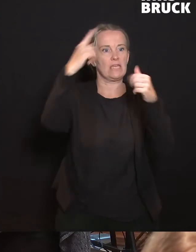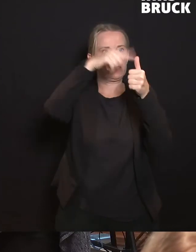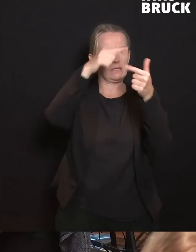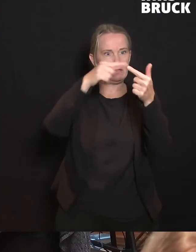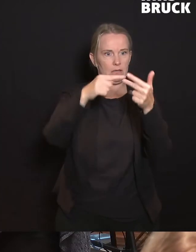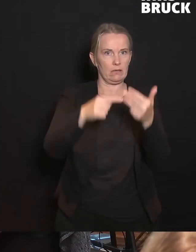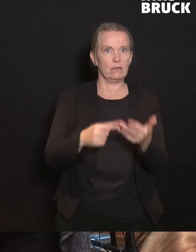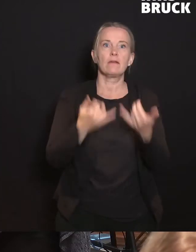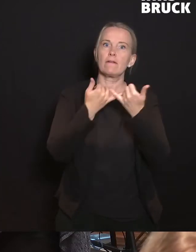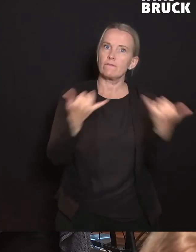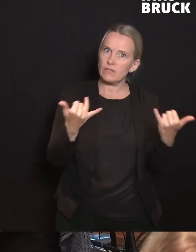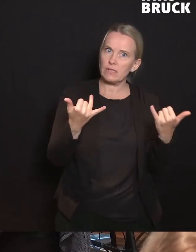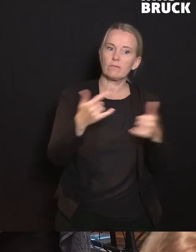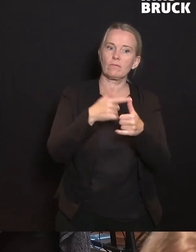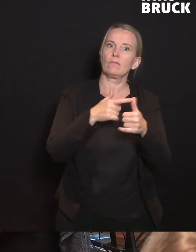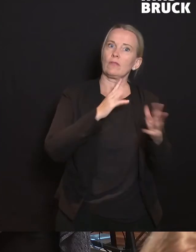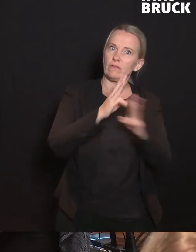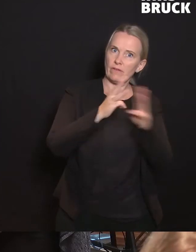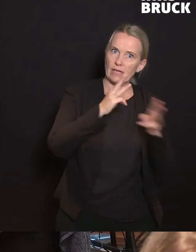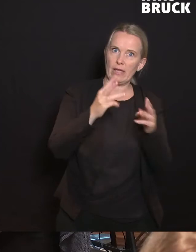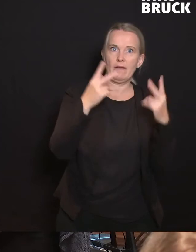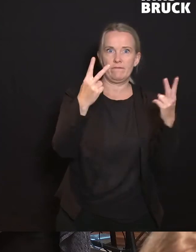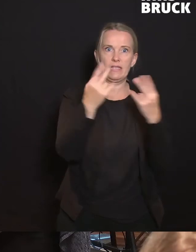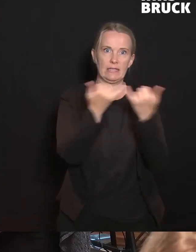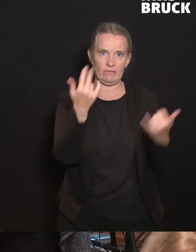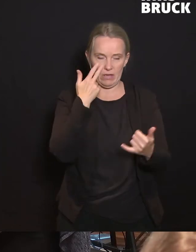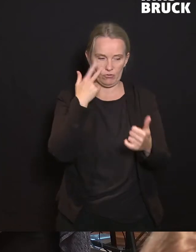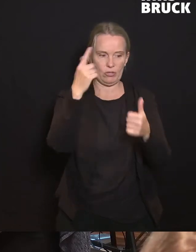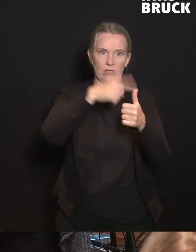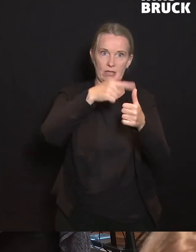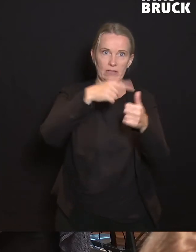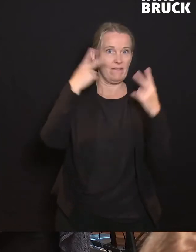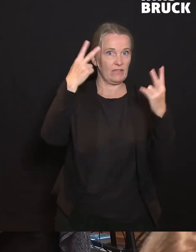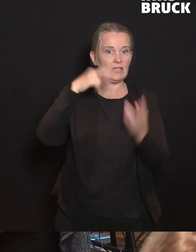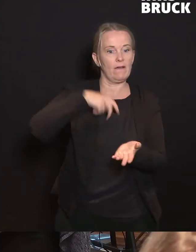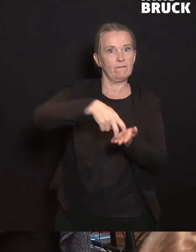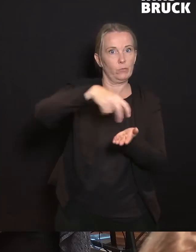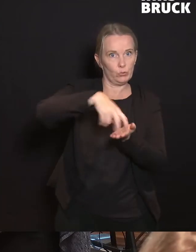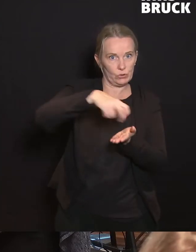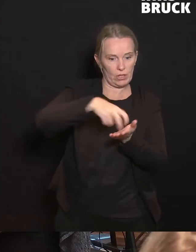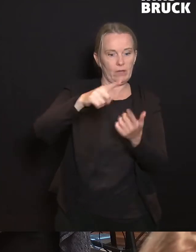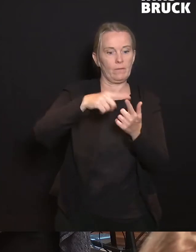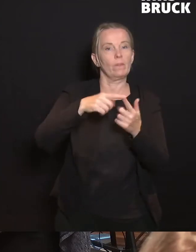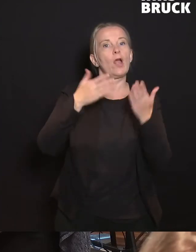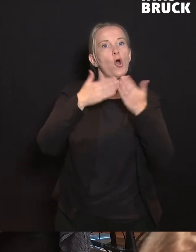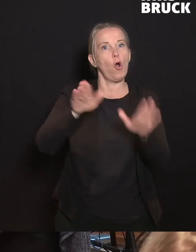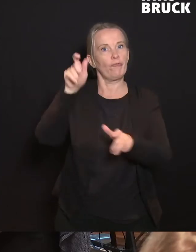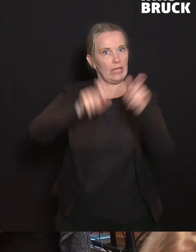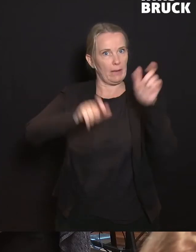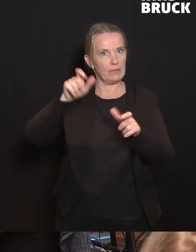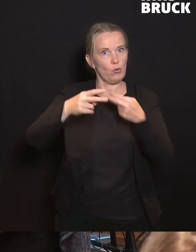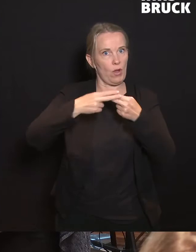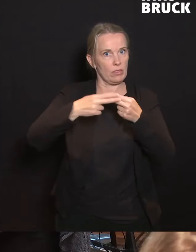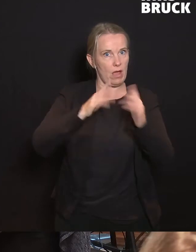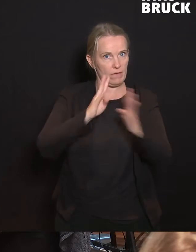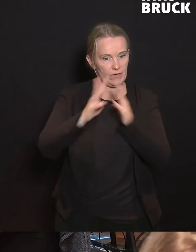Verkehr die Prioritäten in dieser Stadt sehen. Ganz oben stehen die Fußgängerinnen, dann kommt der öffentliche Personennahverkehr, dann